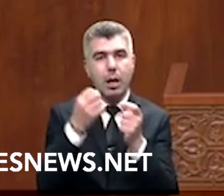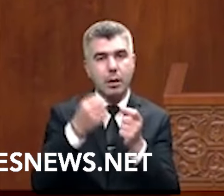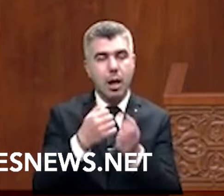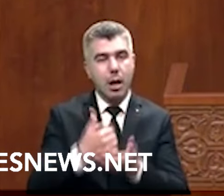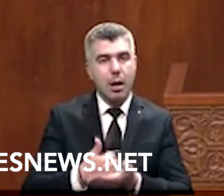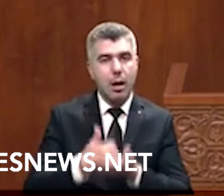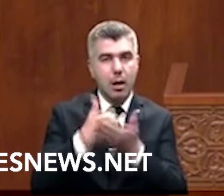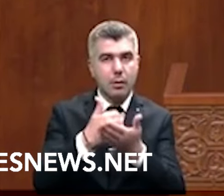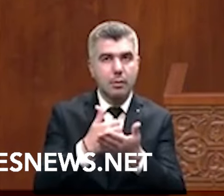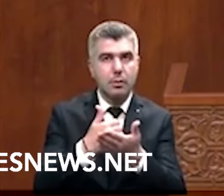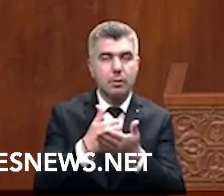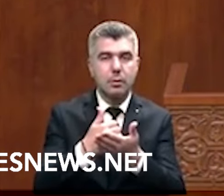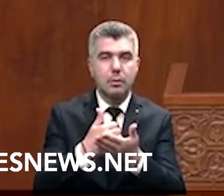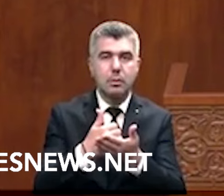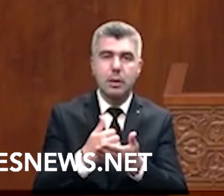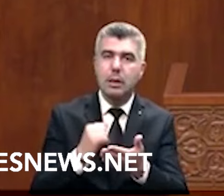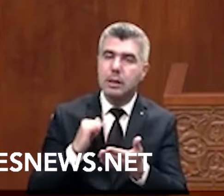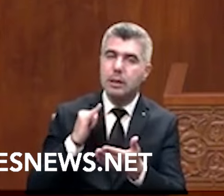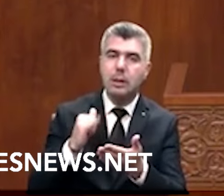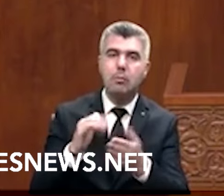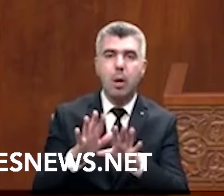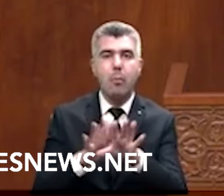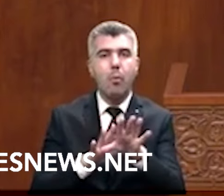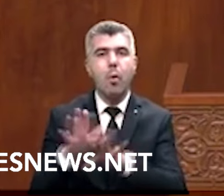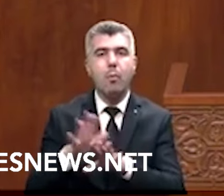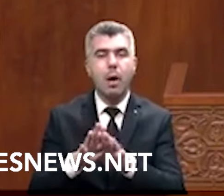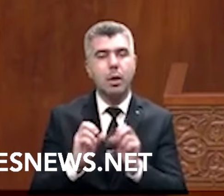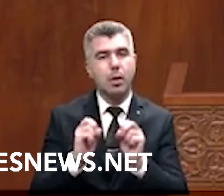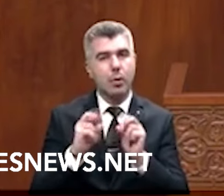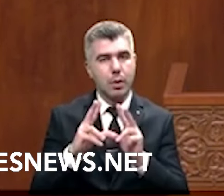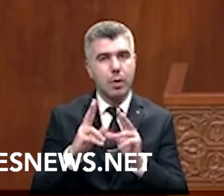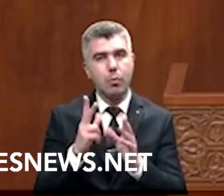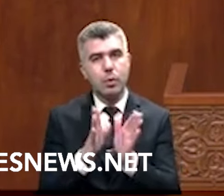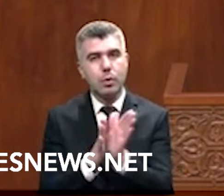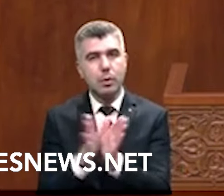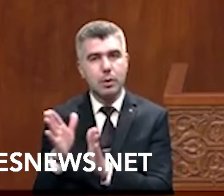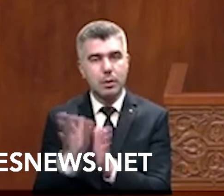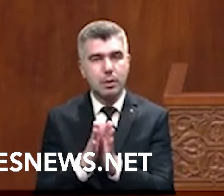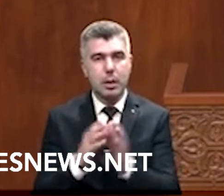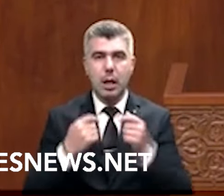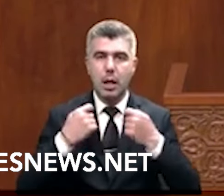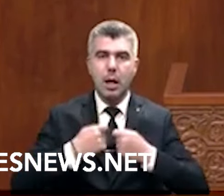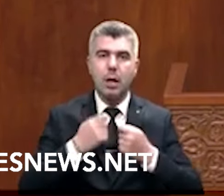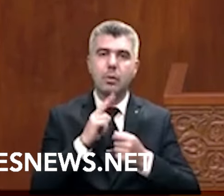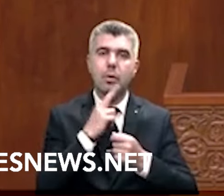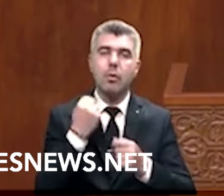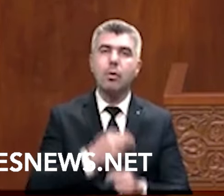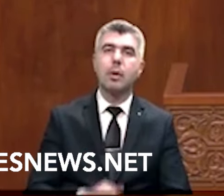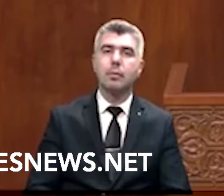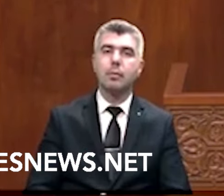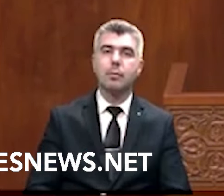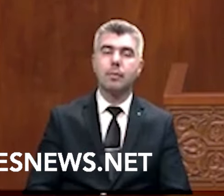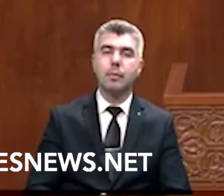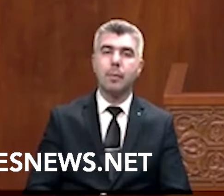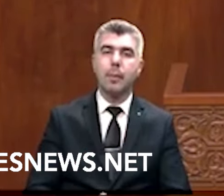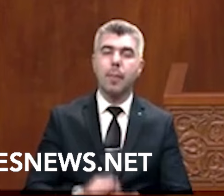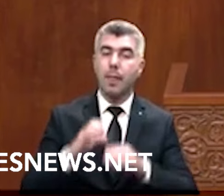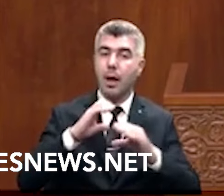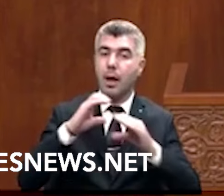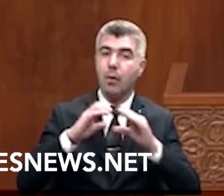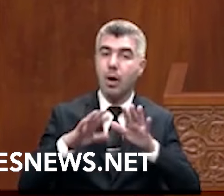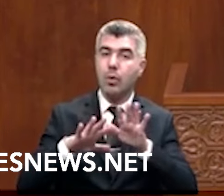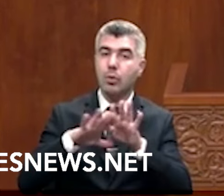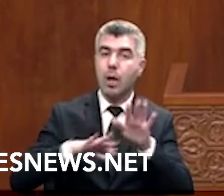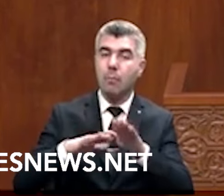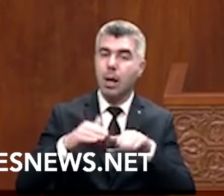استعداد لدعم ومسانده كل مبادرتكم في هذين المجالين السيد الرئيس محترم ان الحوار الاجتماعي مسار